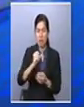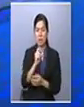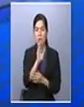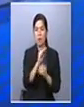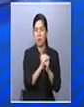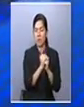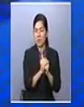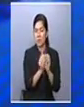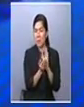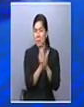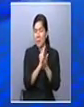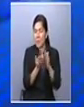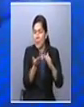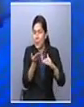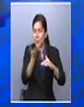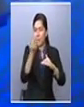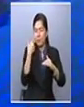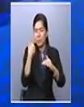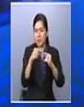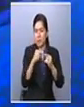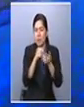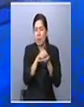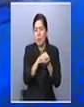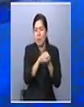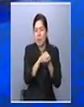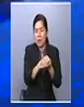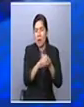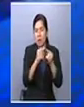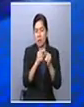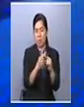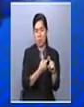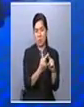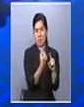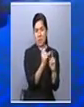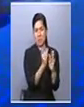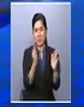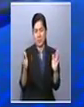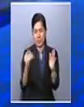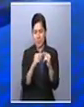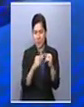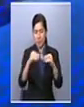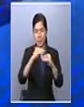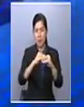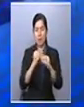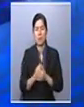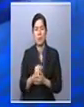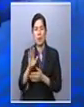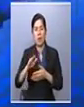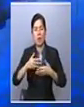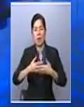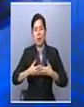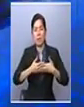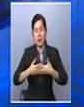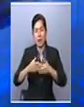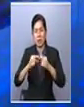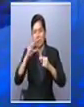ปรับตัวดีขึ้นอย่าง PMI ภาคบริการก็ปรับตัวดีขึ้นนะคะสูงที่สุดในรอบ11เดือนในขณะที่ PMI ภาคบริการของสหรัฐอเมริกาเมื่อค่ำคืนที่ผ่านม